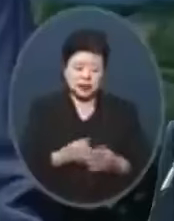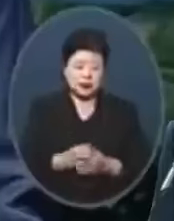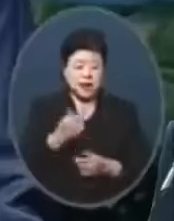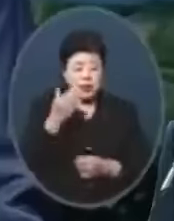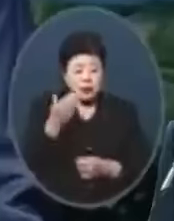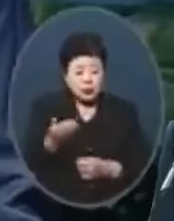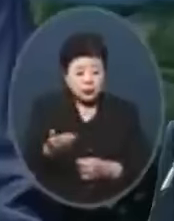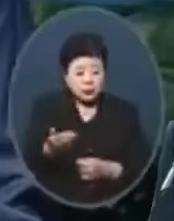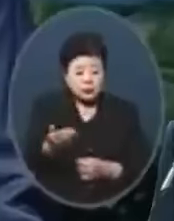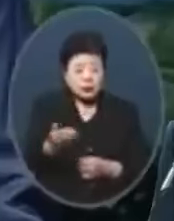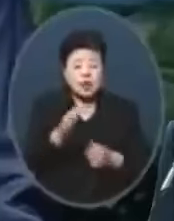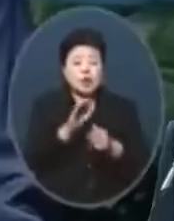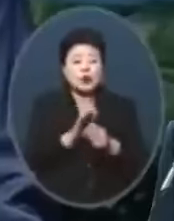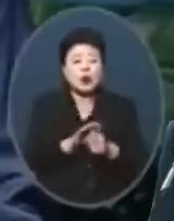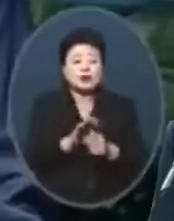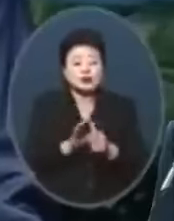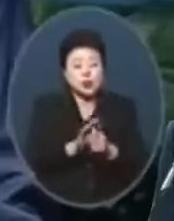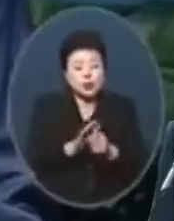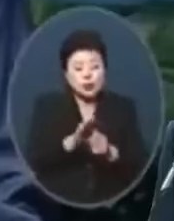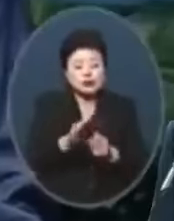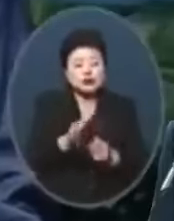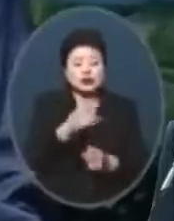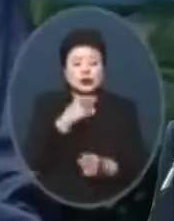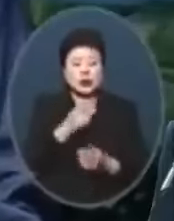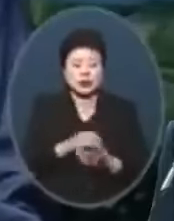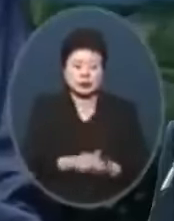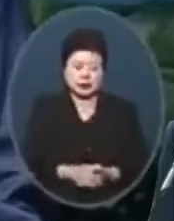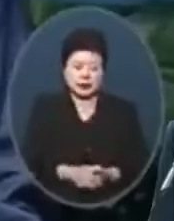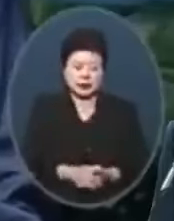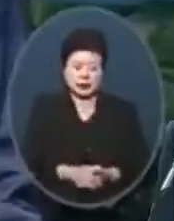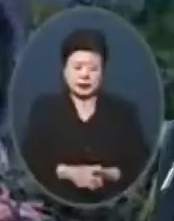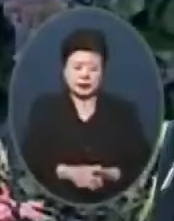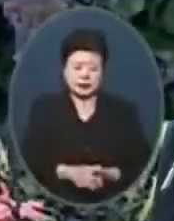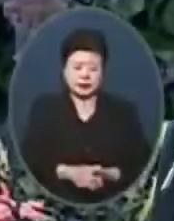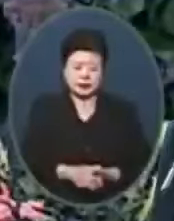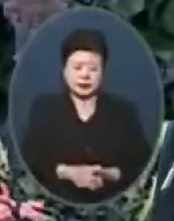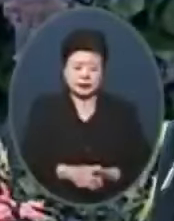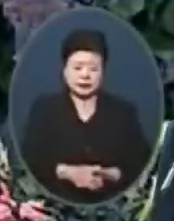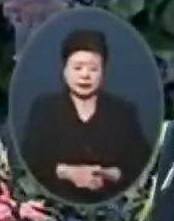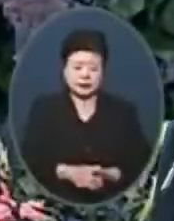여러분을 도와주시고 위로해 주시기를 원하시는 것입니다.